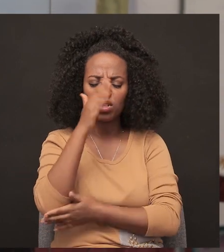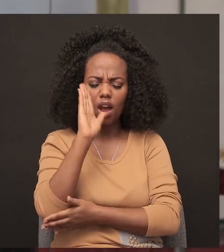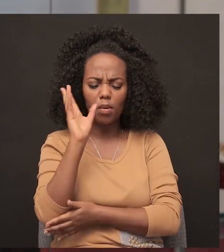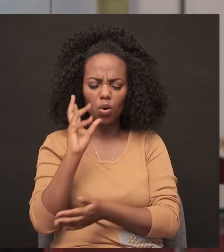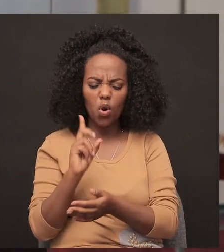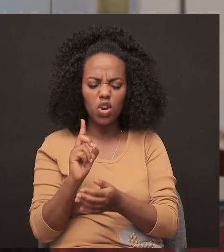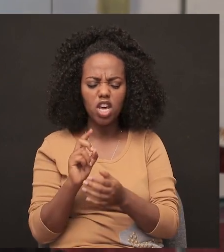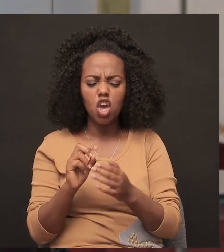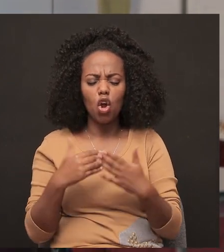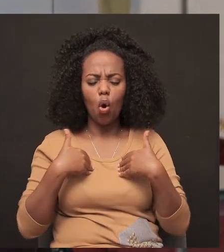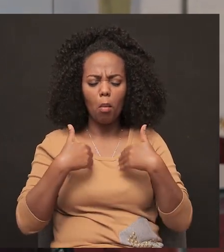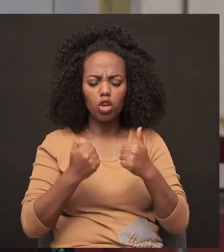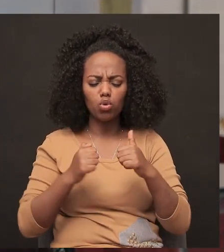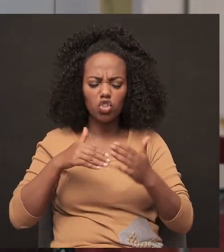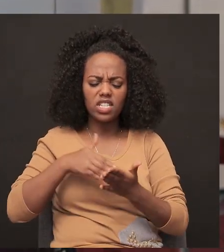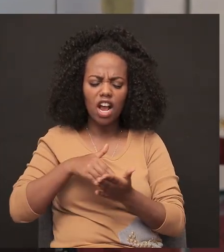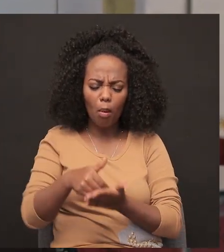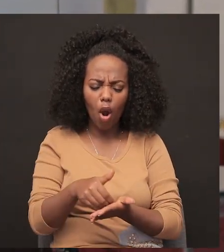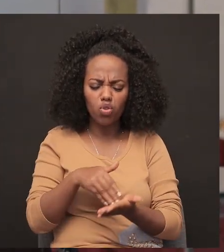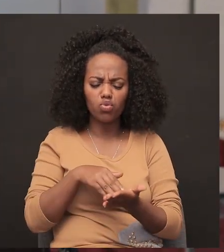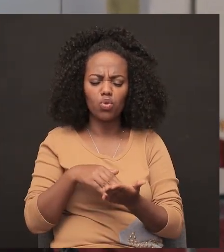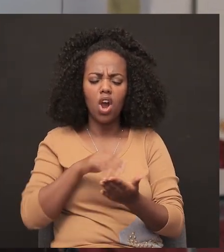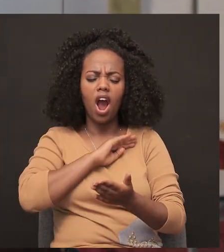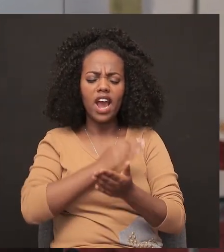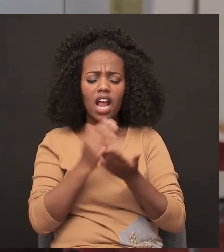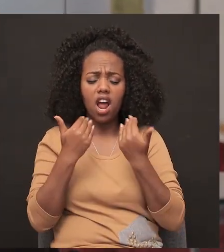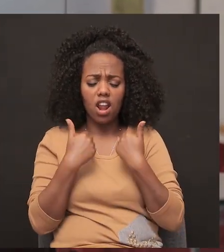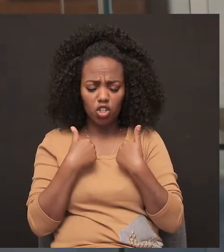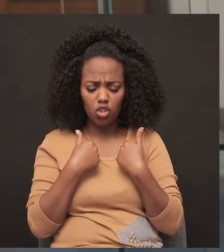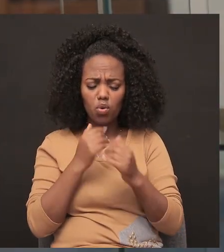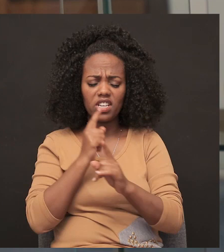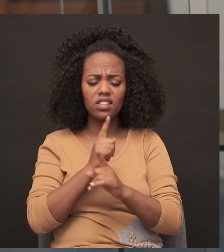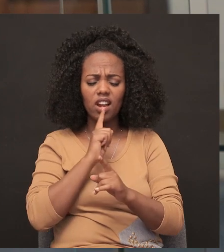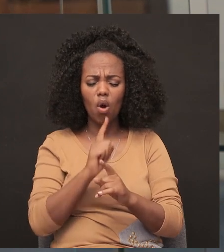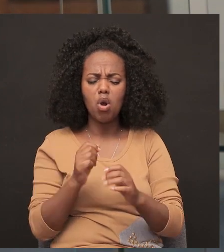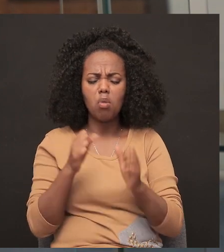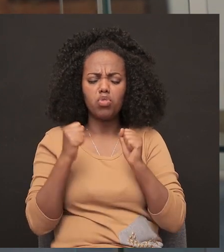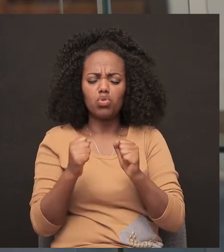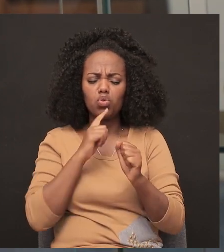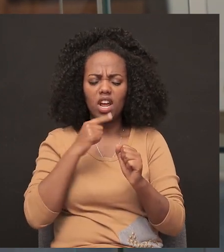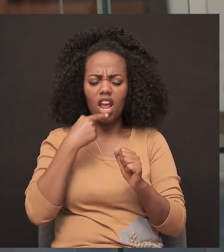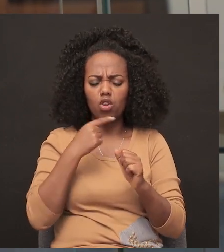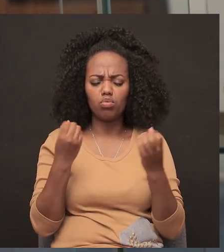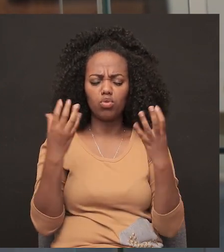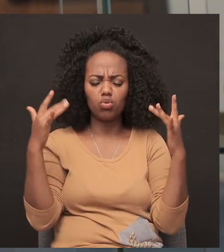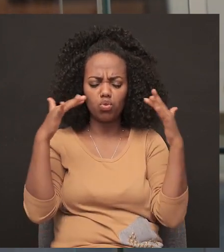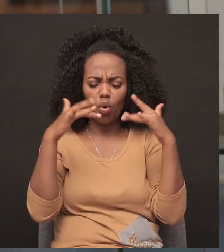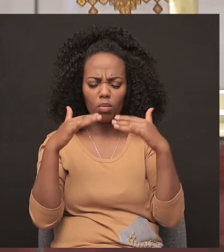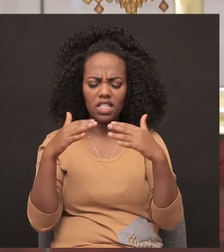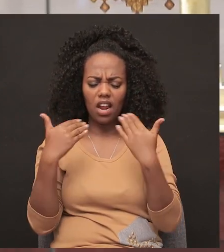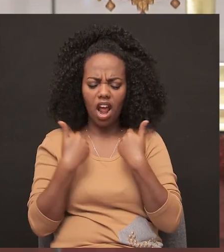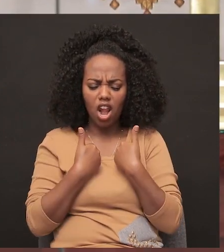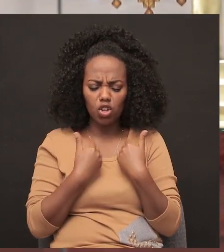ሆይ ጎልማሶች ይደክማሉ ልክ ነው ኃይል ያላቸው ብርቱ ነን ያሉ ብዙ የጦር መሳሪያ